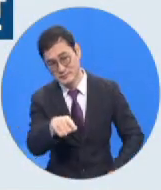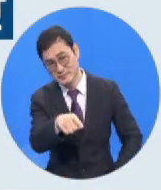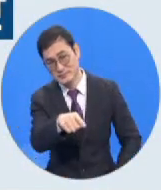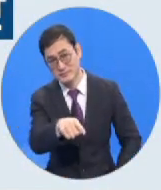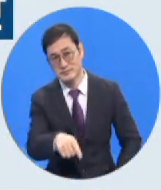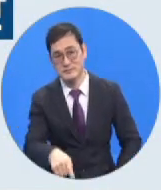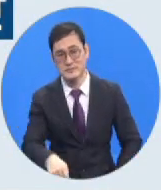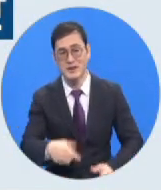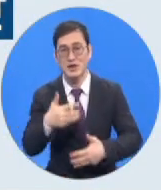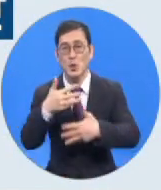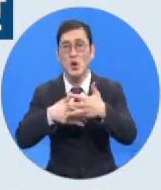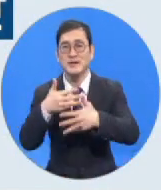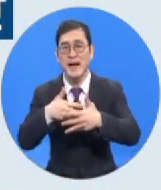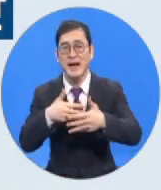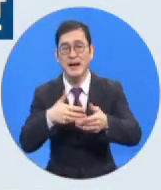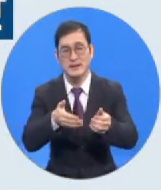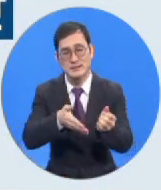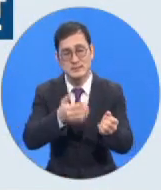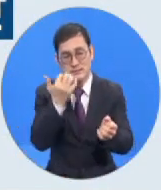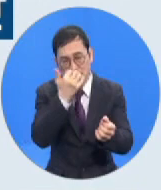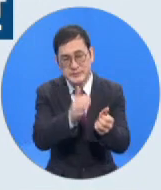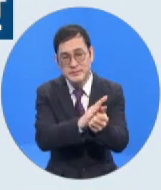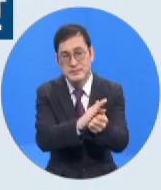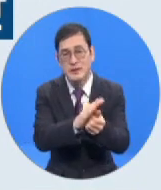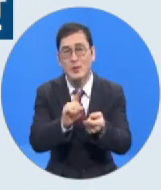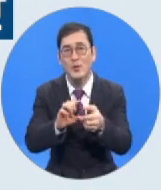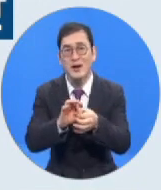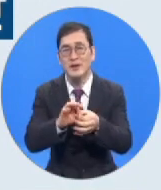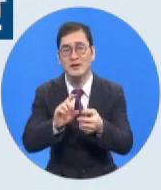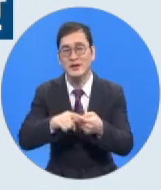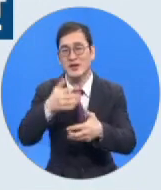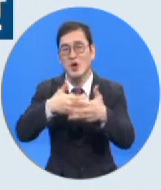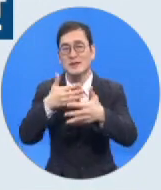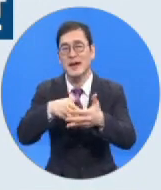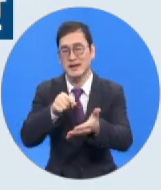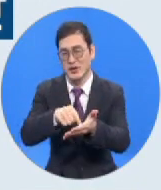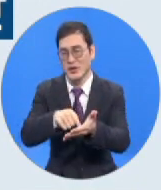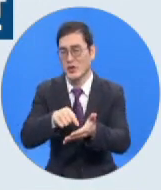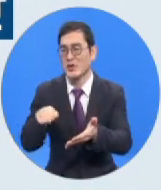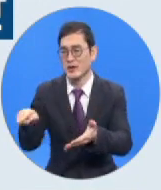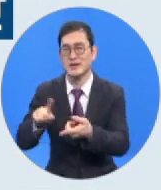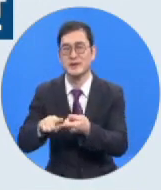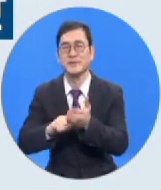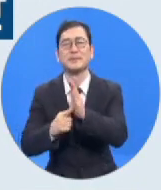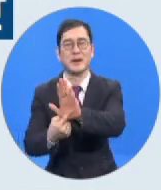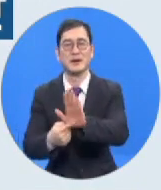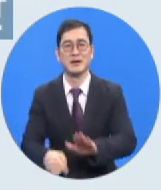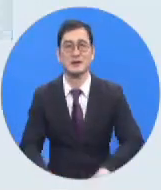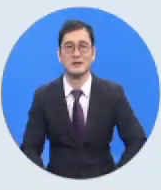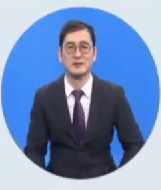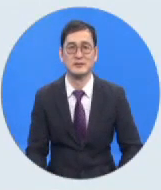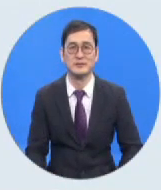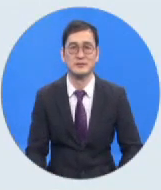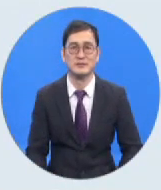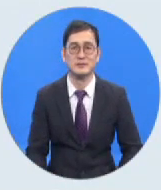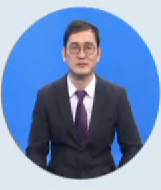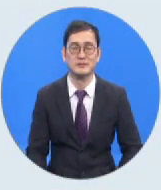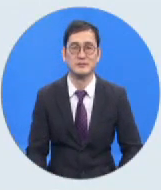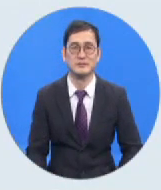별장 동영상권에 대해서 언급을 합니다. 이후 며칠 있다 대통령이 정말 오래된 옛날 얘기지만